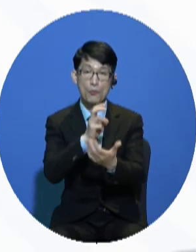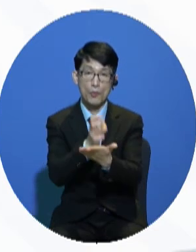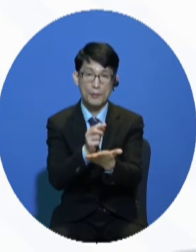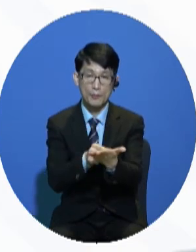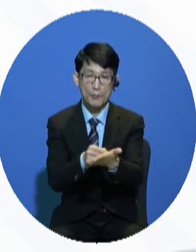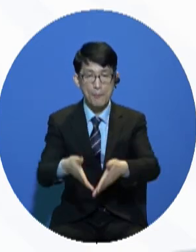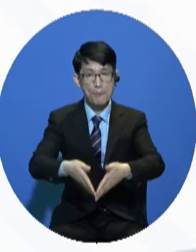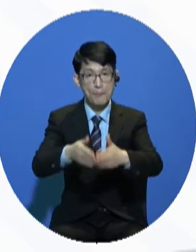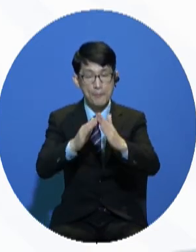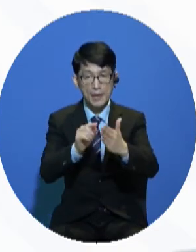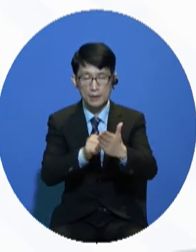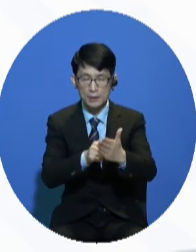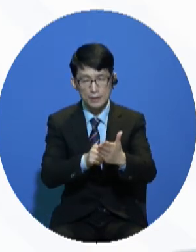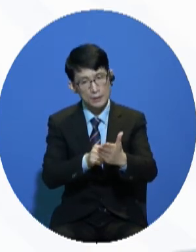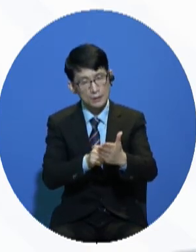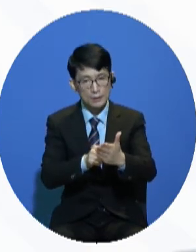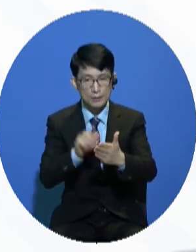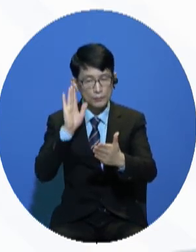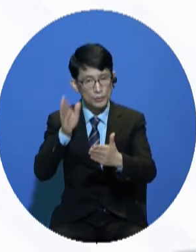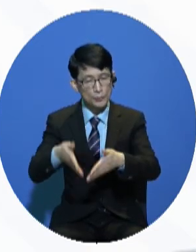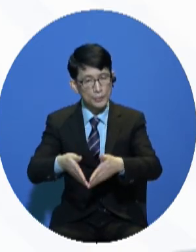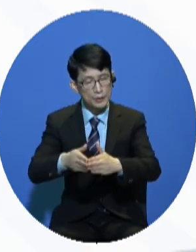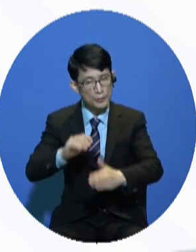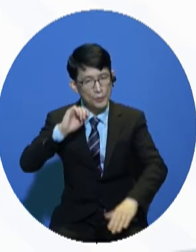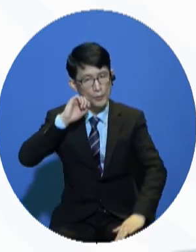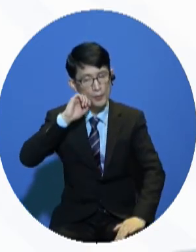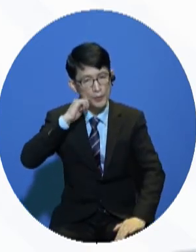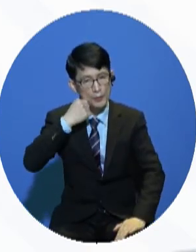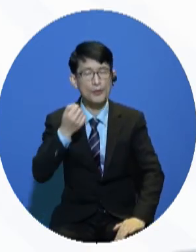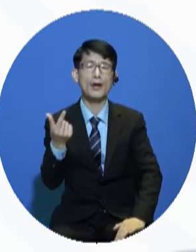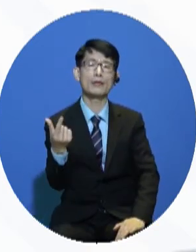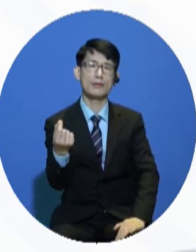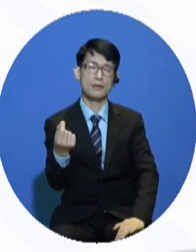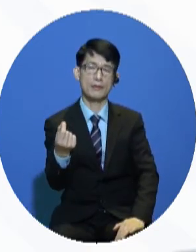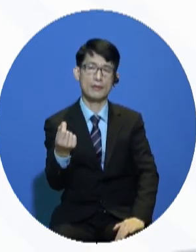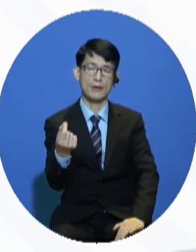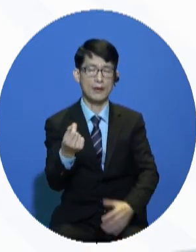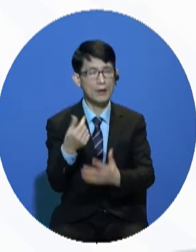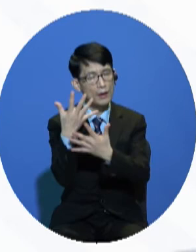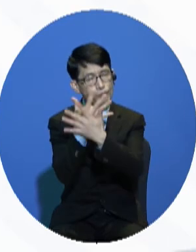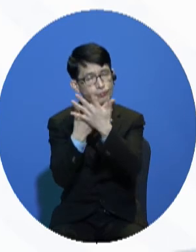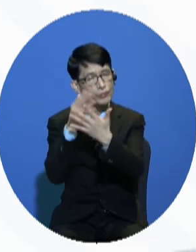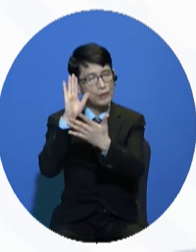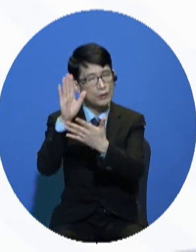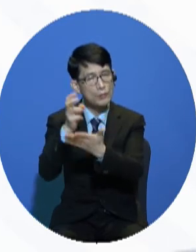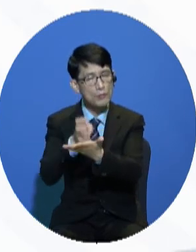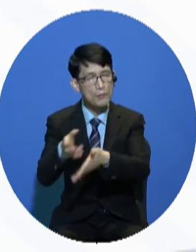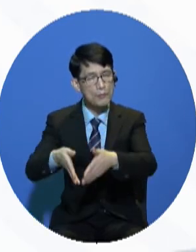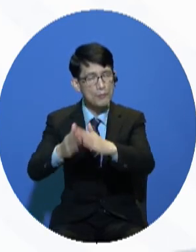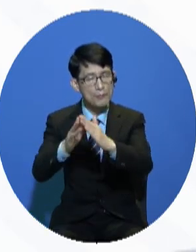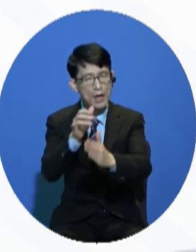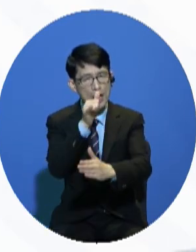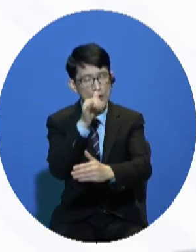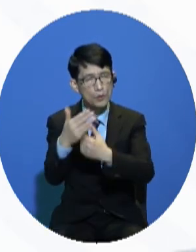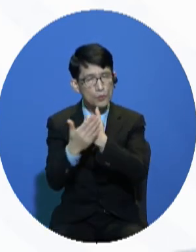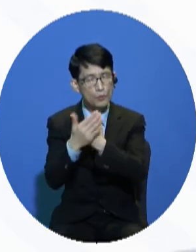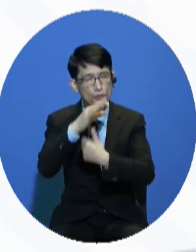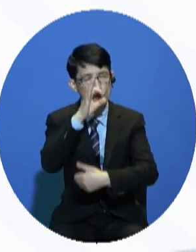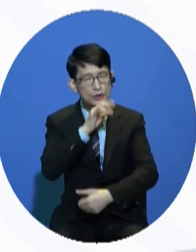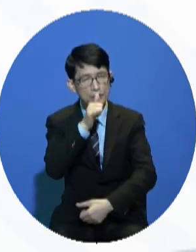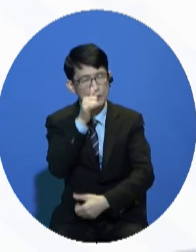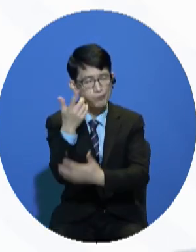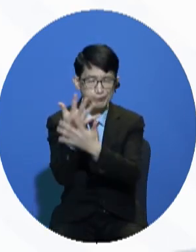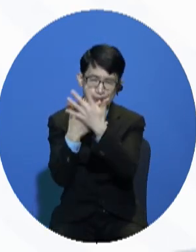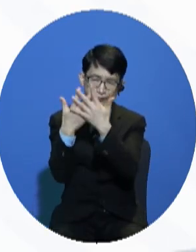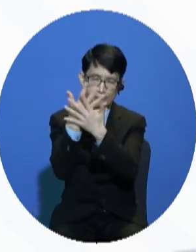입법 과정을 좀 비효율적으로 만들 가능성이 높기 때문에 법률안 제정의 어떤 불확실성을 높여주고 실질적인 성과를 가져오지 못할 수도 있다라고 이렇게 좀